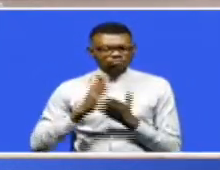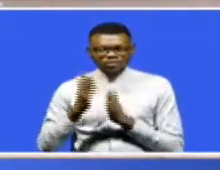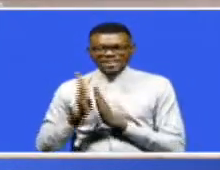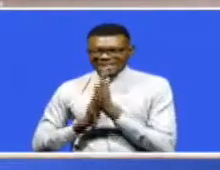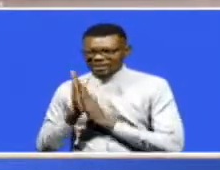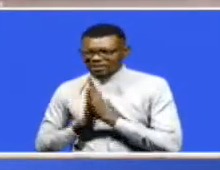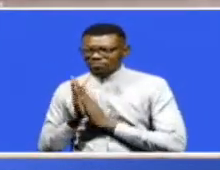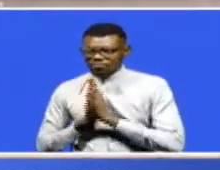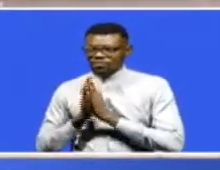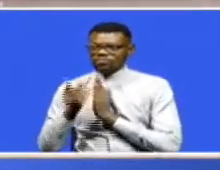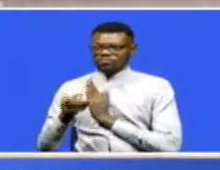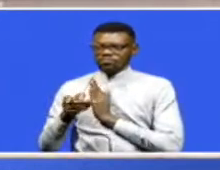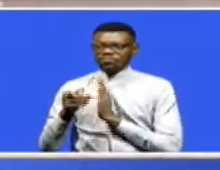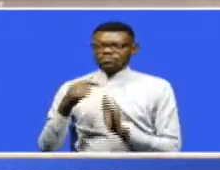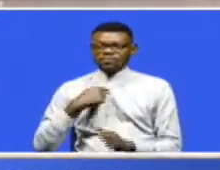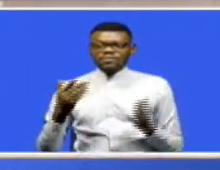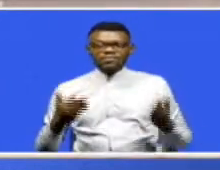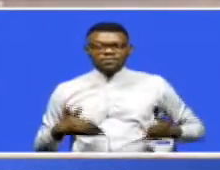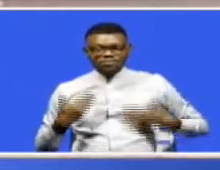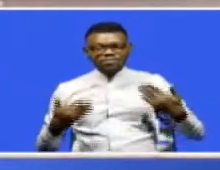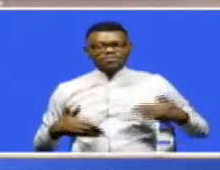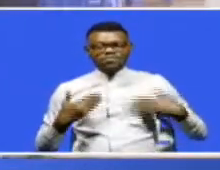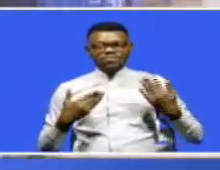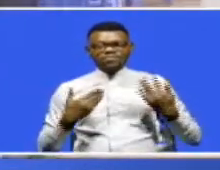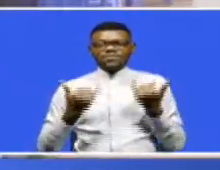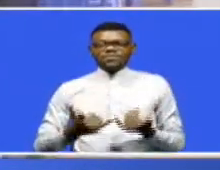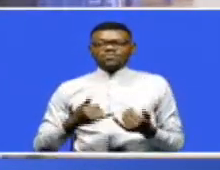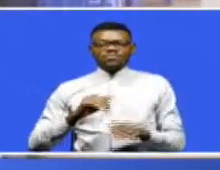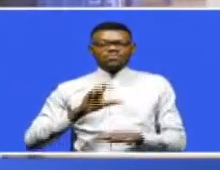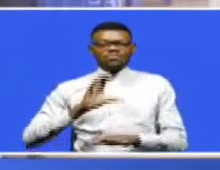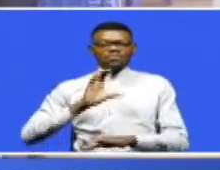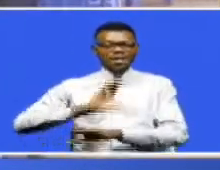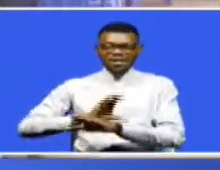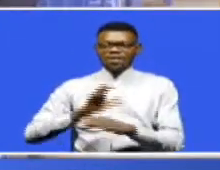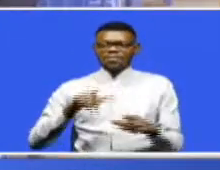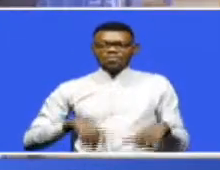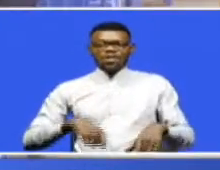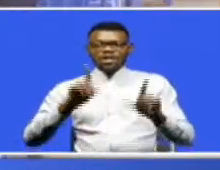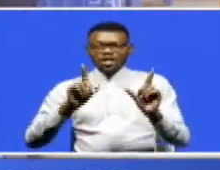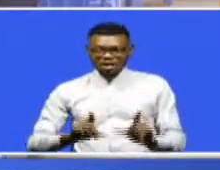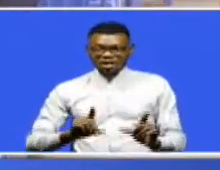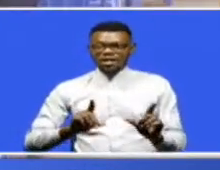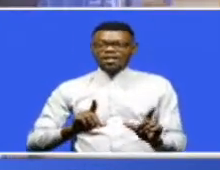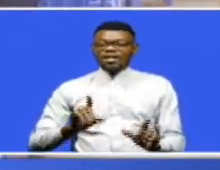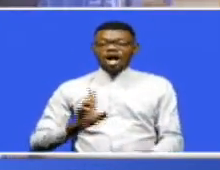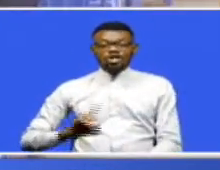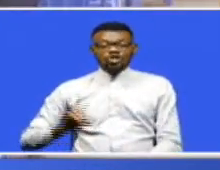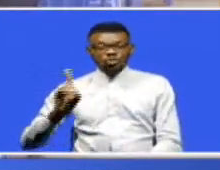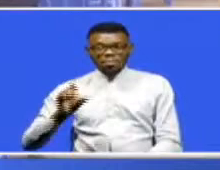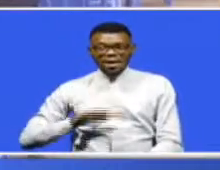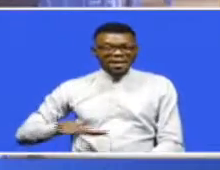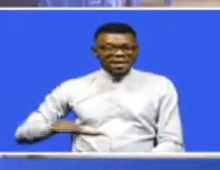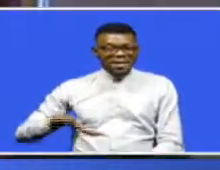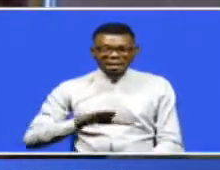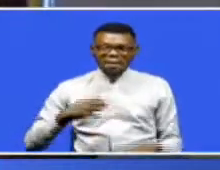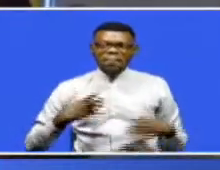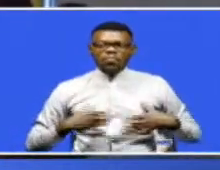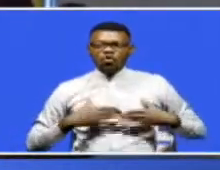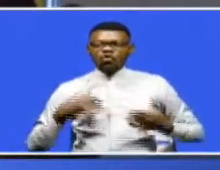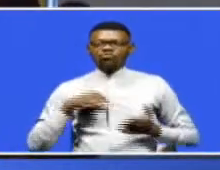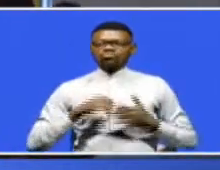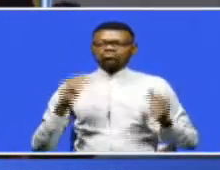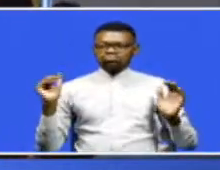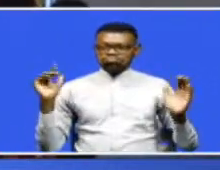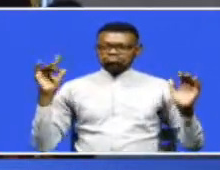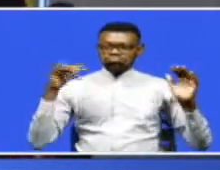very delighted that finally we have made it to church. Mtaani Don Home, waumini hawakuachwa nyuma,